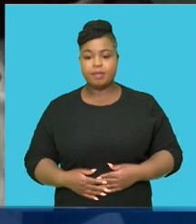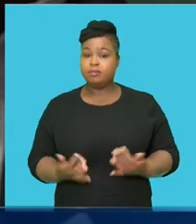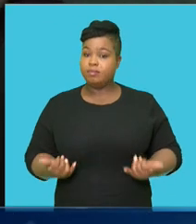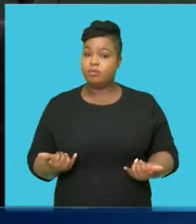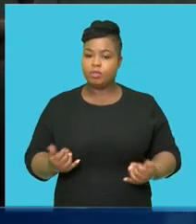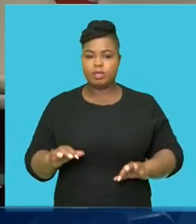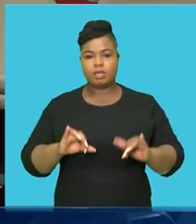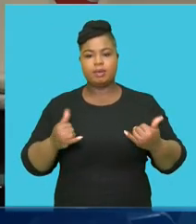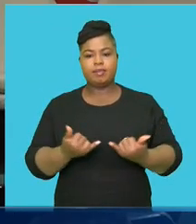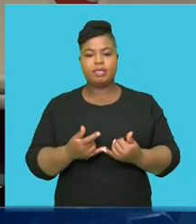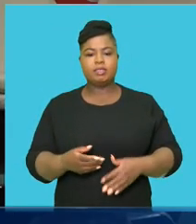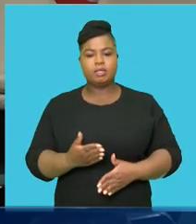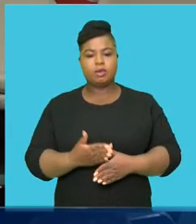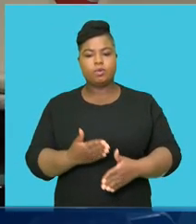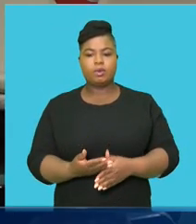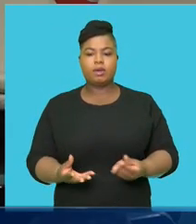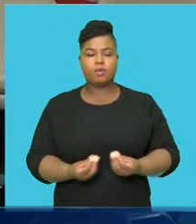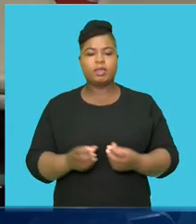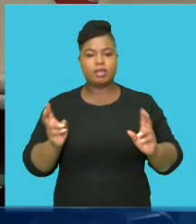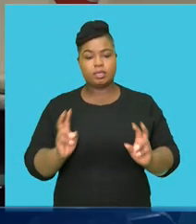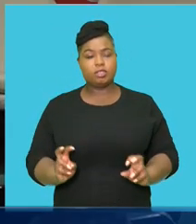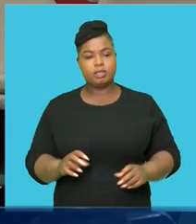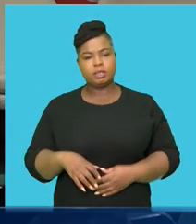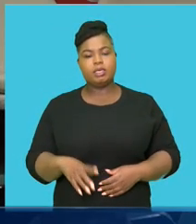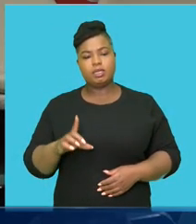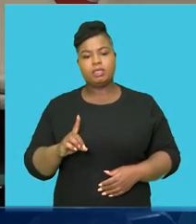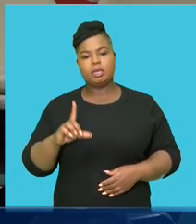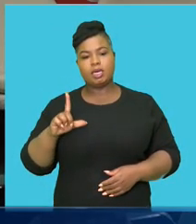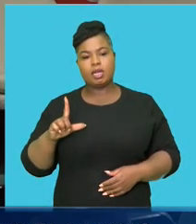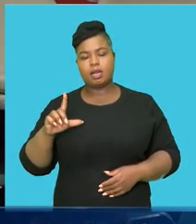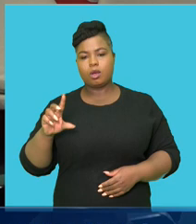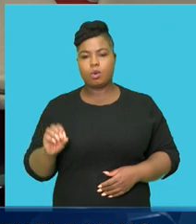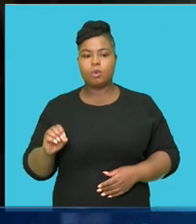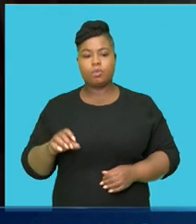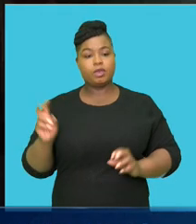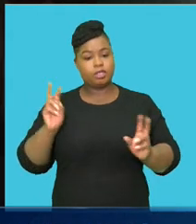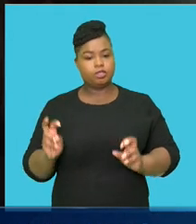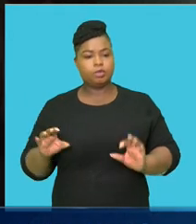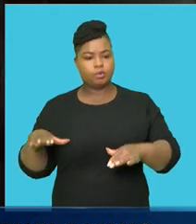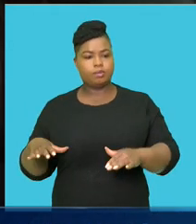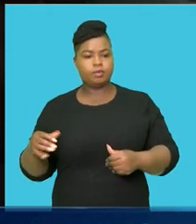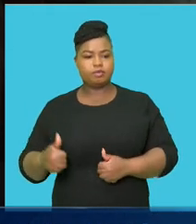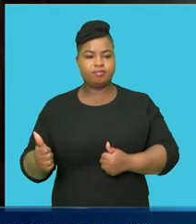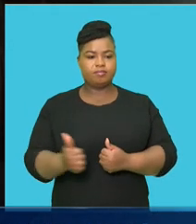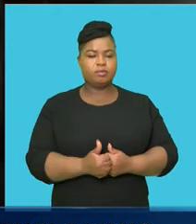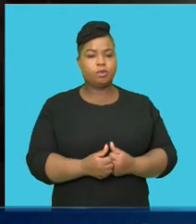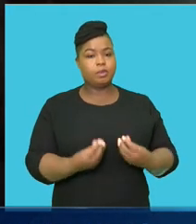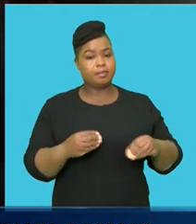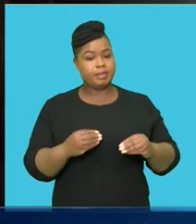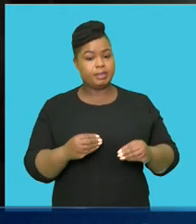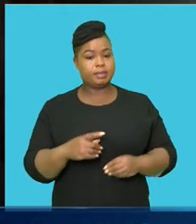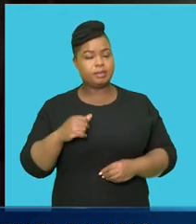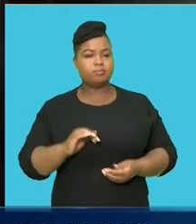Namhlanje inkampani esebenza ngezamandla i-DLO Energy Group ngokubambisana nesikhwama sokuxhasa